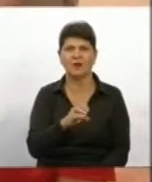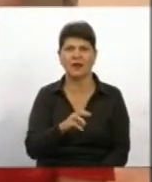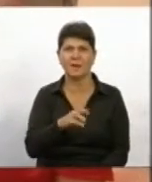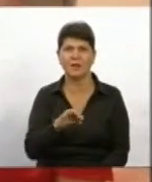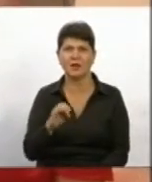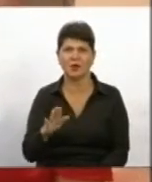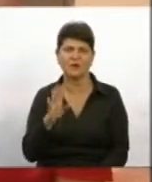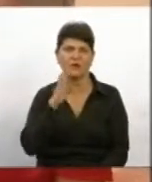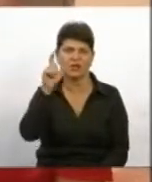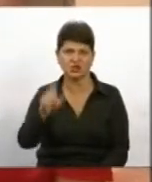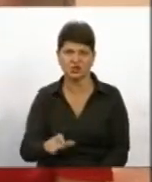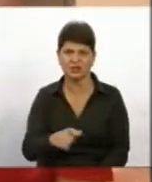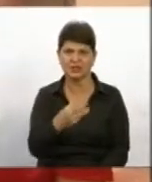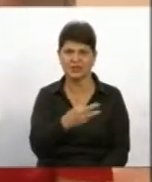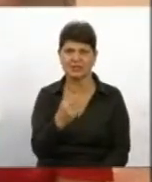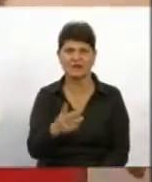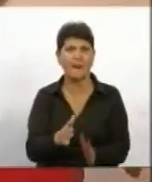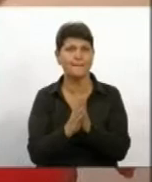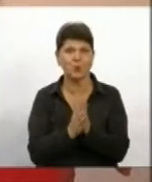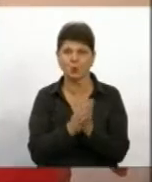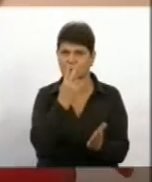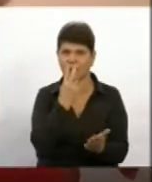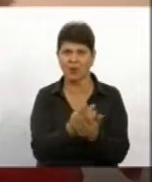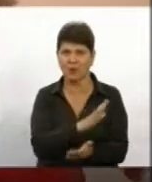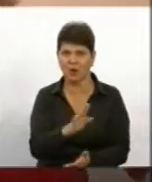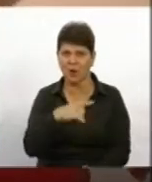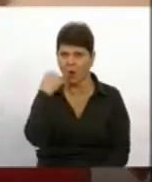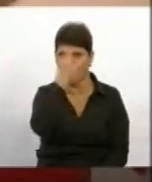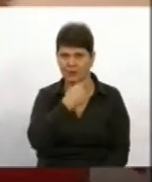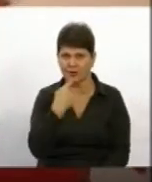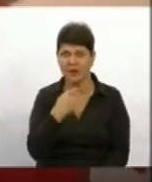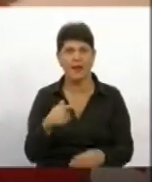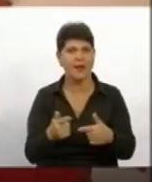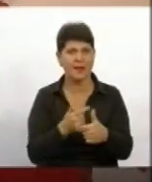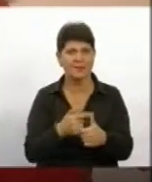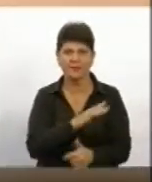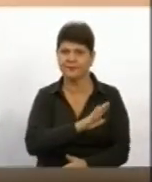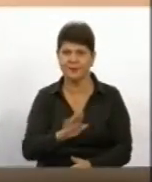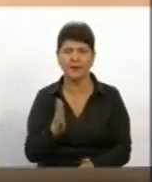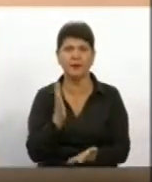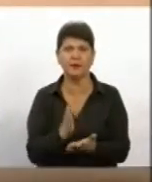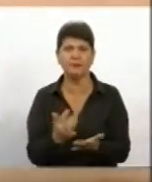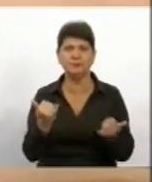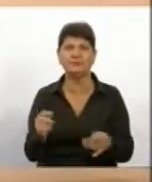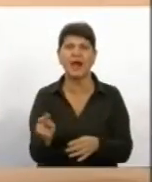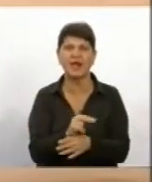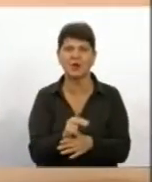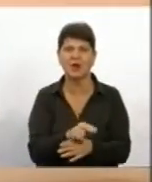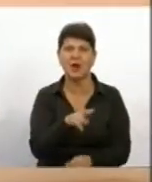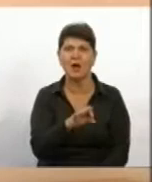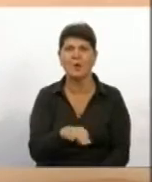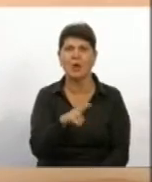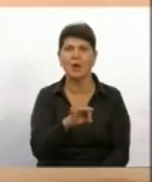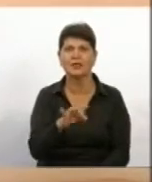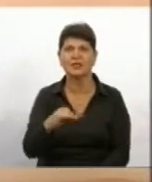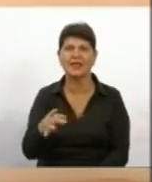Цій жінці 32 роки. Вона просить не показувати її обличчя і не називати ім'я. Нині вона перебуває на лікуванні в Подільському